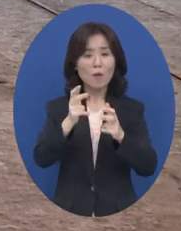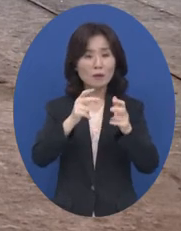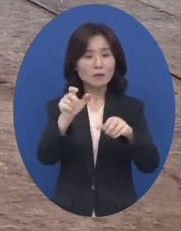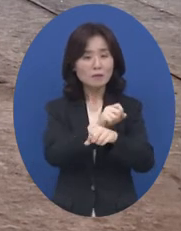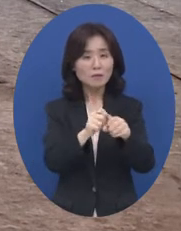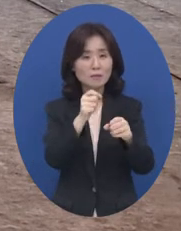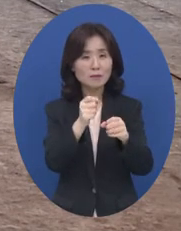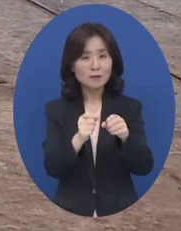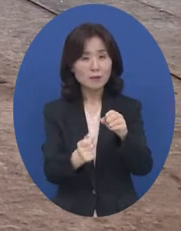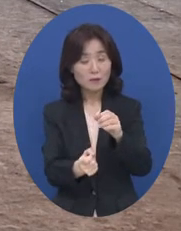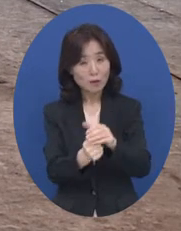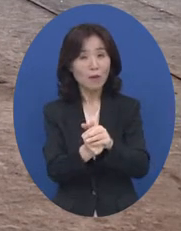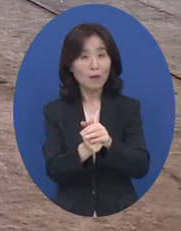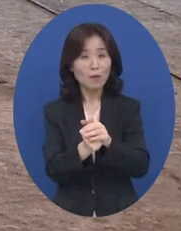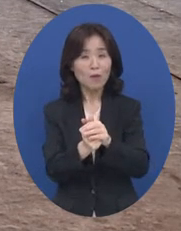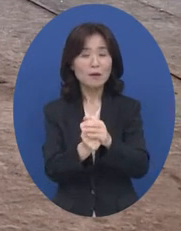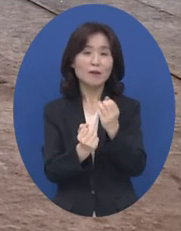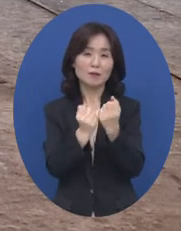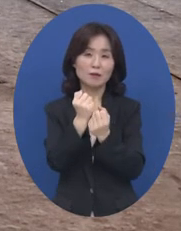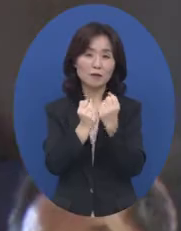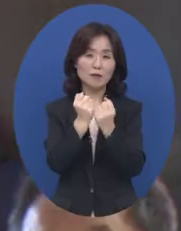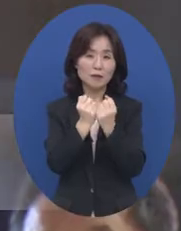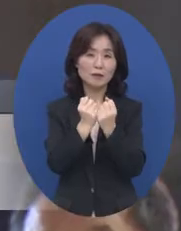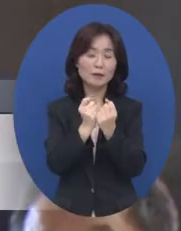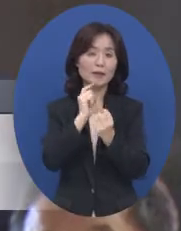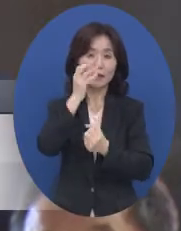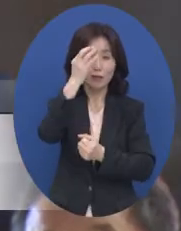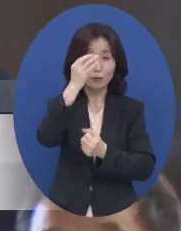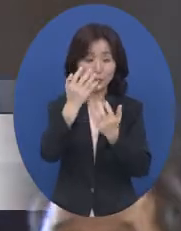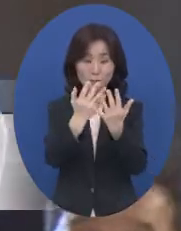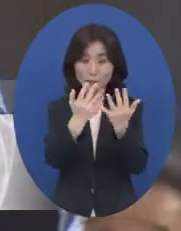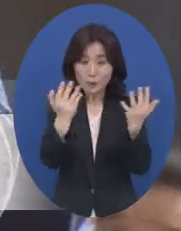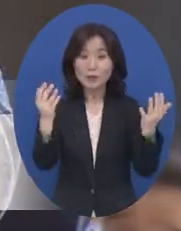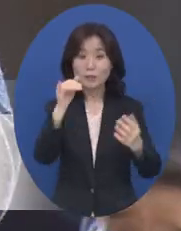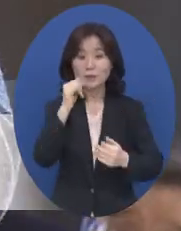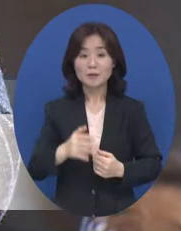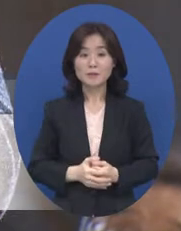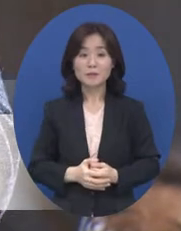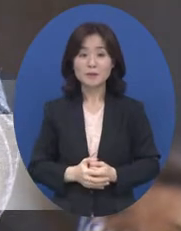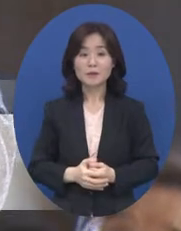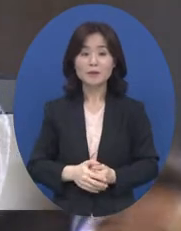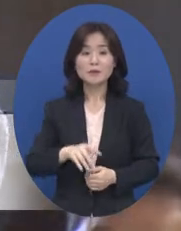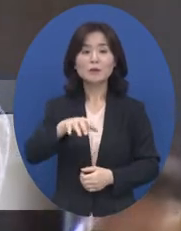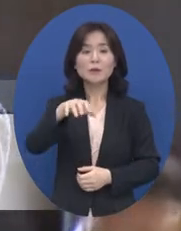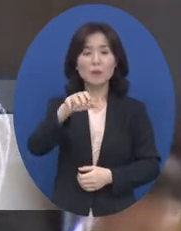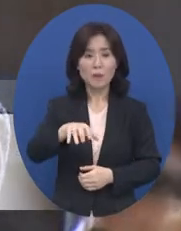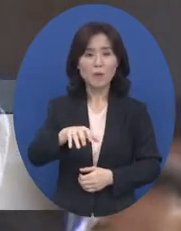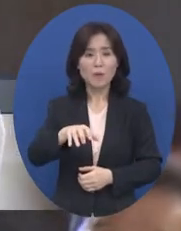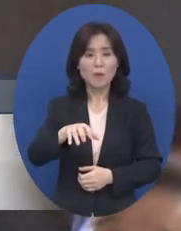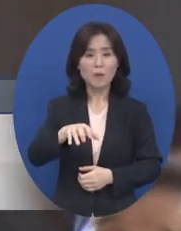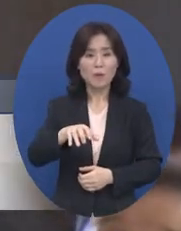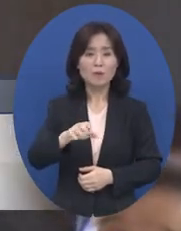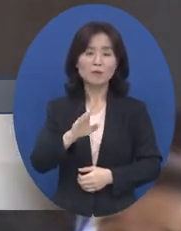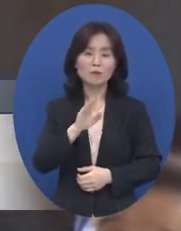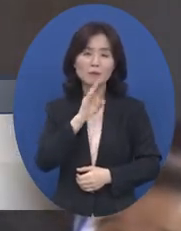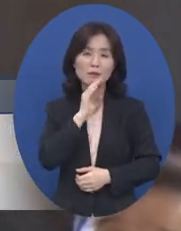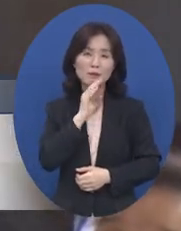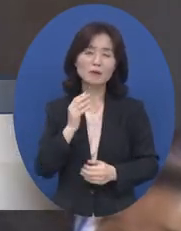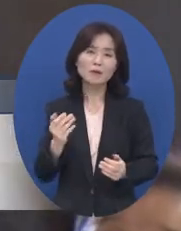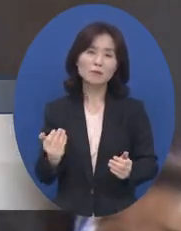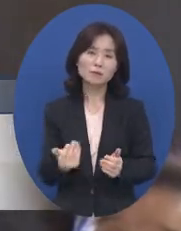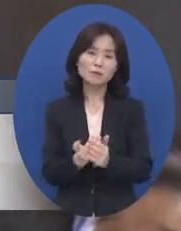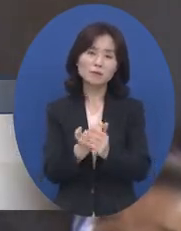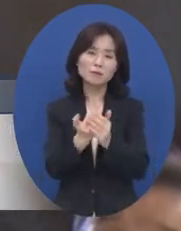해석한 작가들의 작품을 선보입니다. 여기 이 은대리의 이 공간만큼 저는